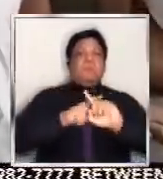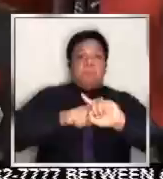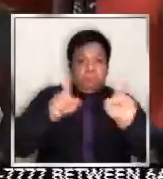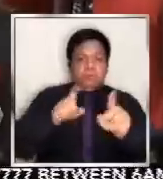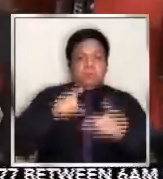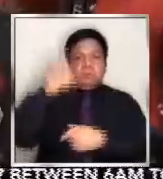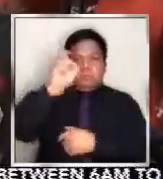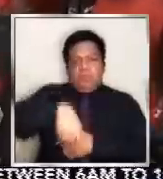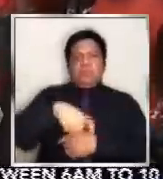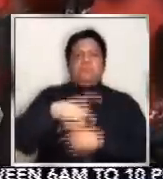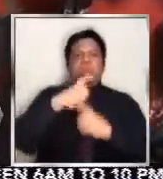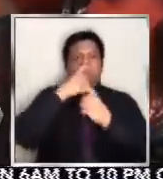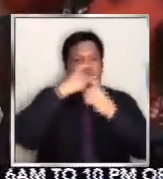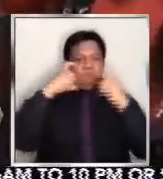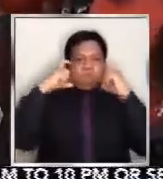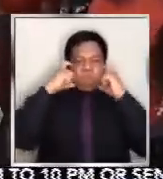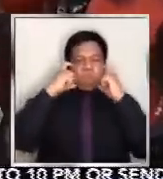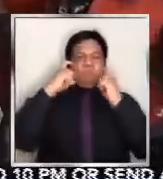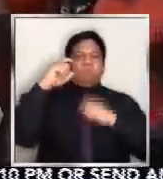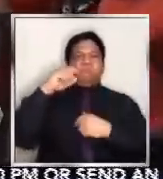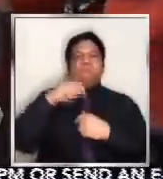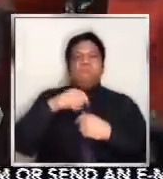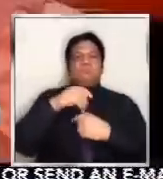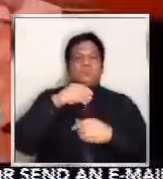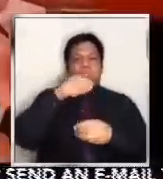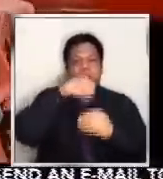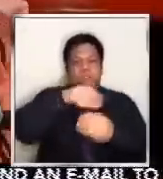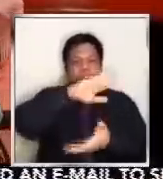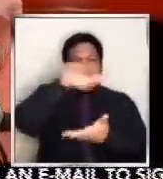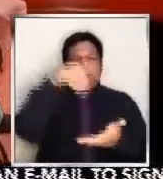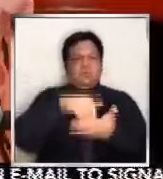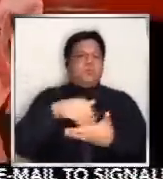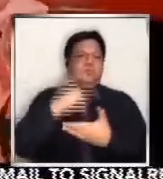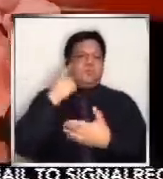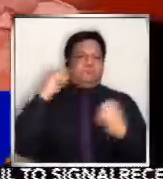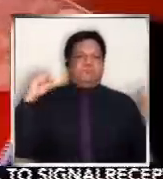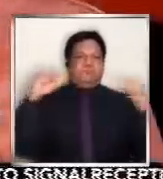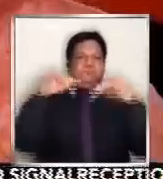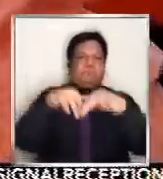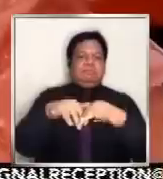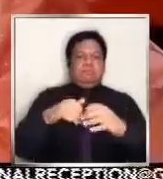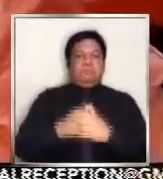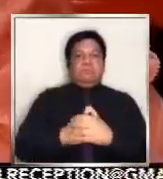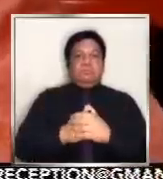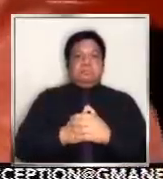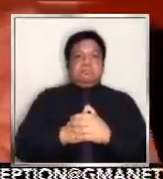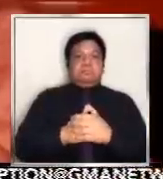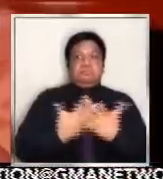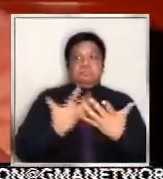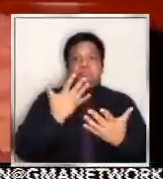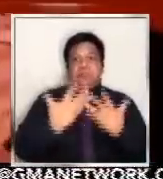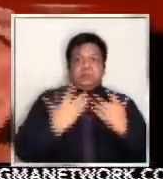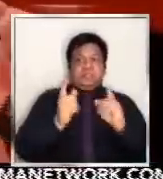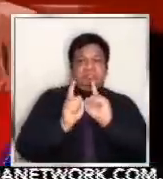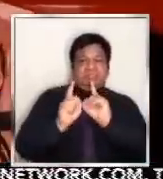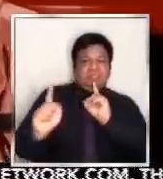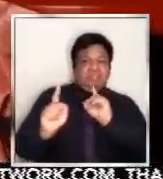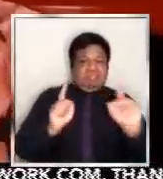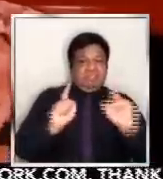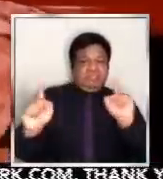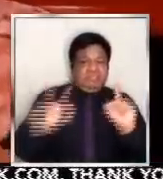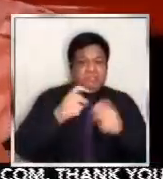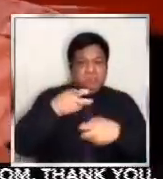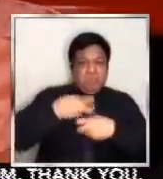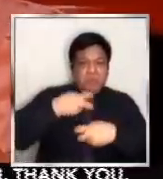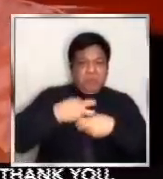na magsuot ng face mask sa mga evacuation center. Kahit po yung social distancing, medyo hindi po namin masyadong